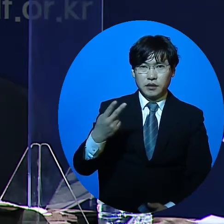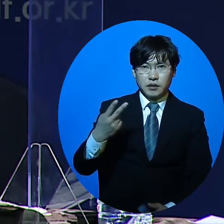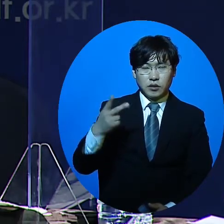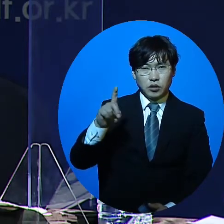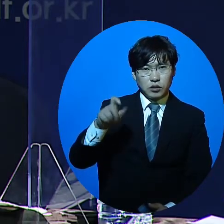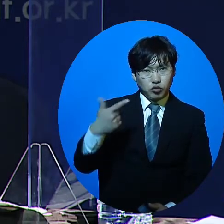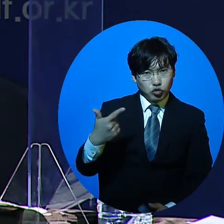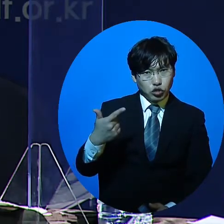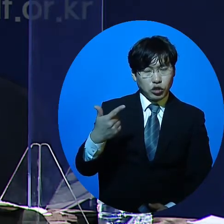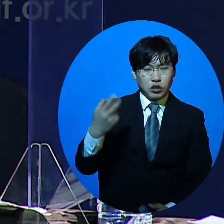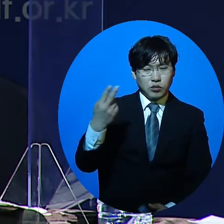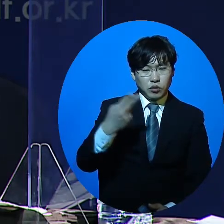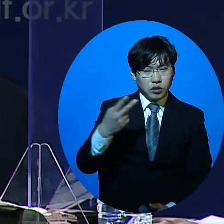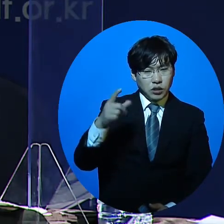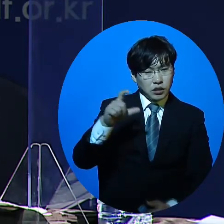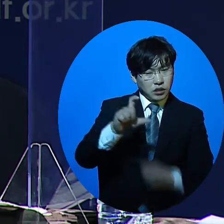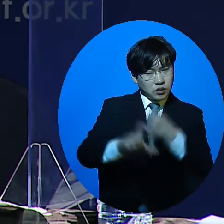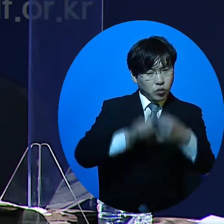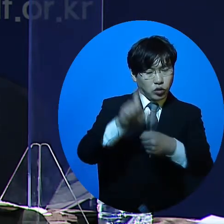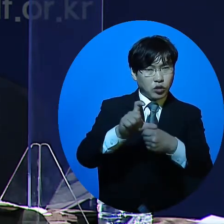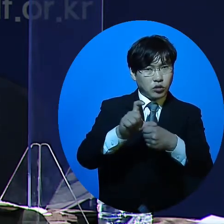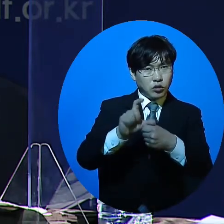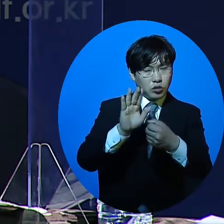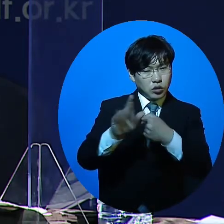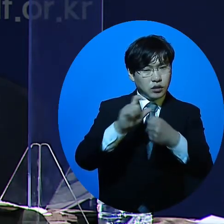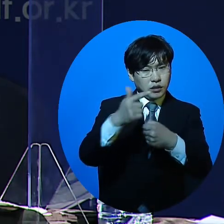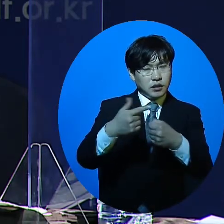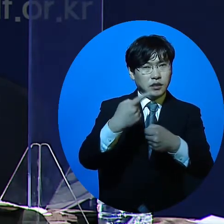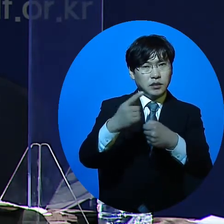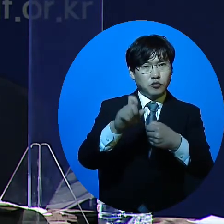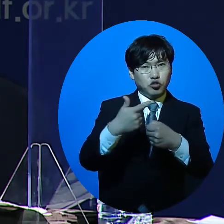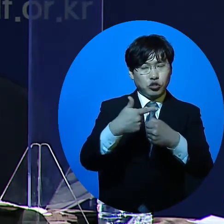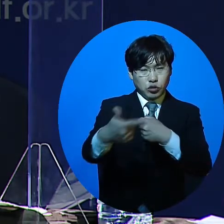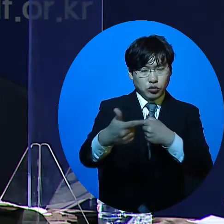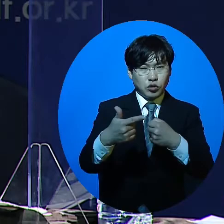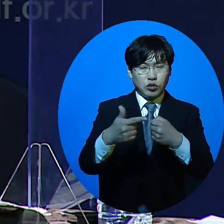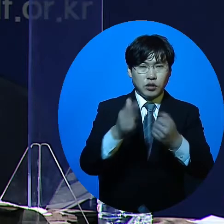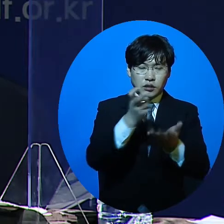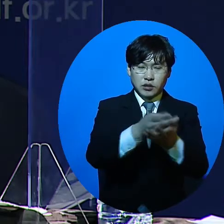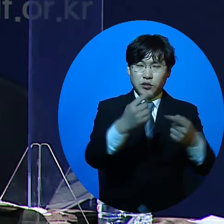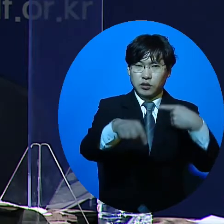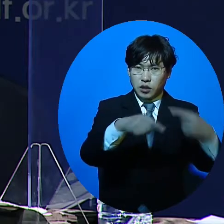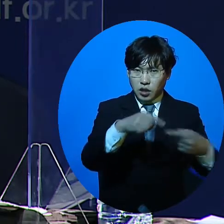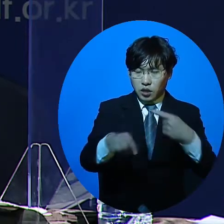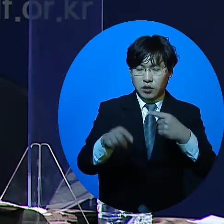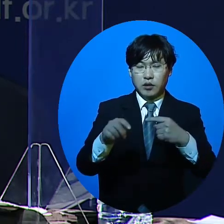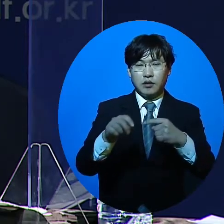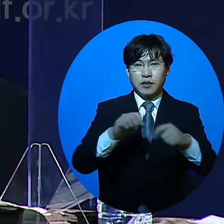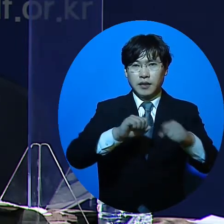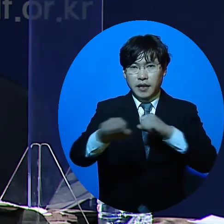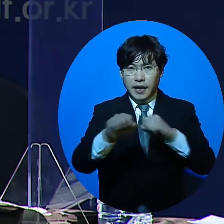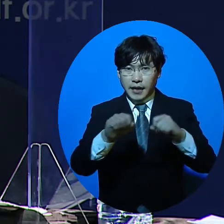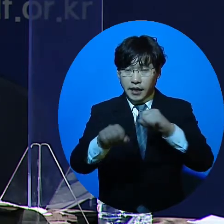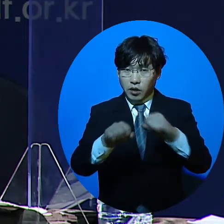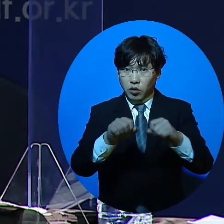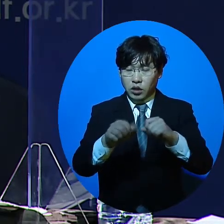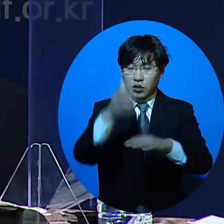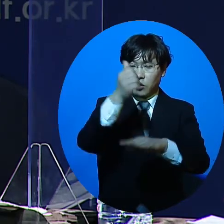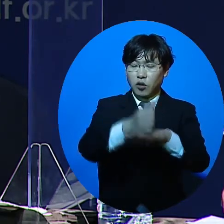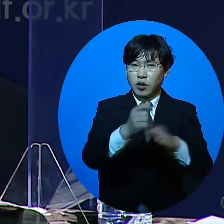16년의 세월이 흐르는 동안 이러한 정책 방향과 또 대응 방안이 도출됐다는